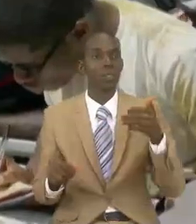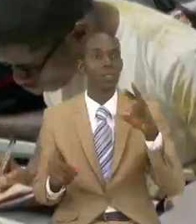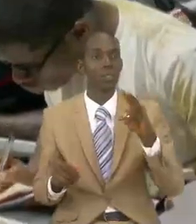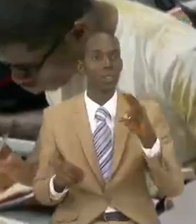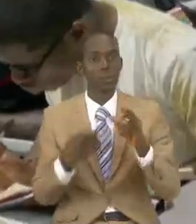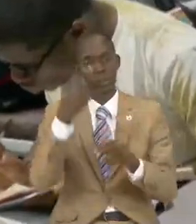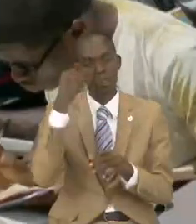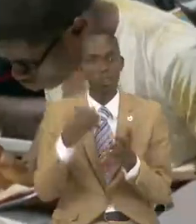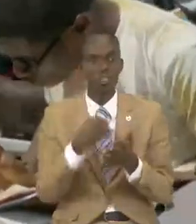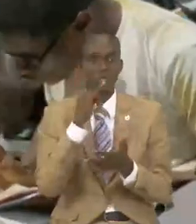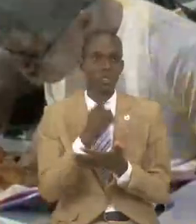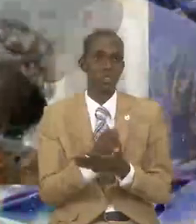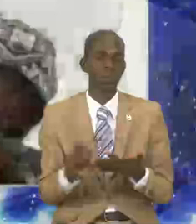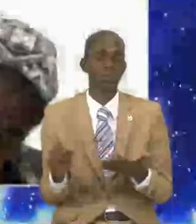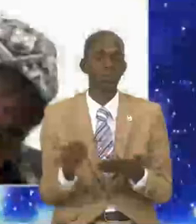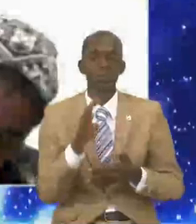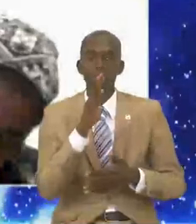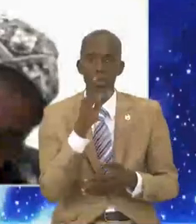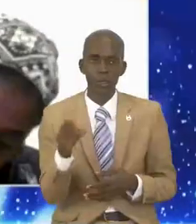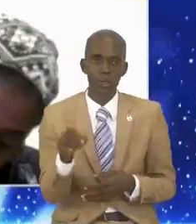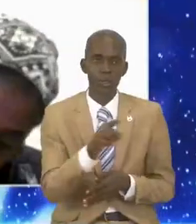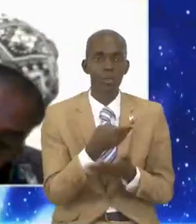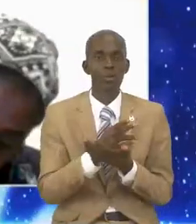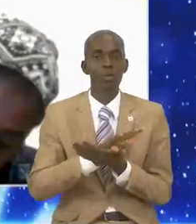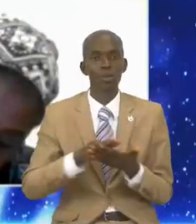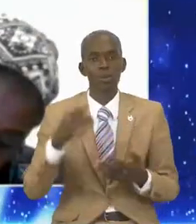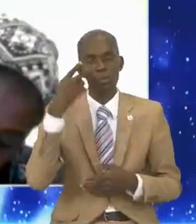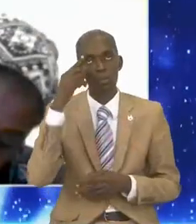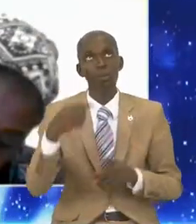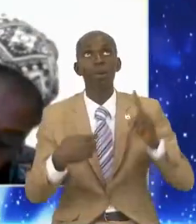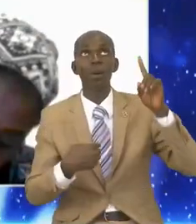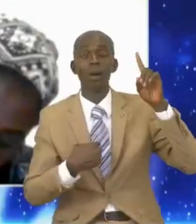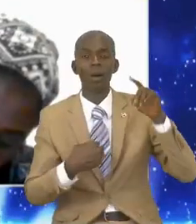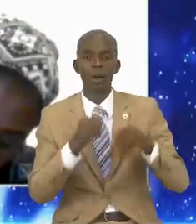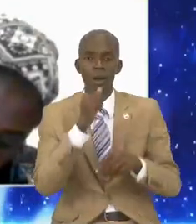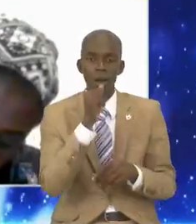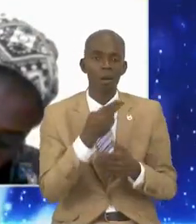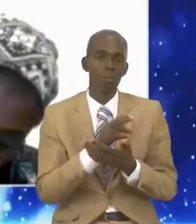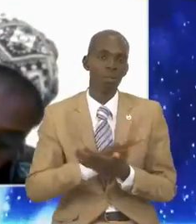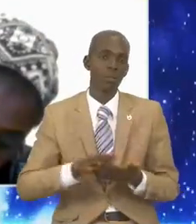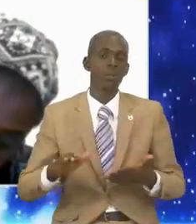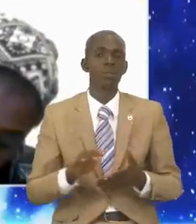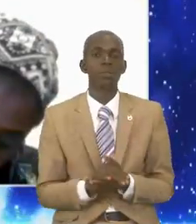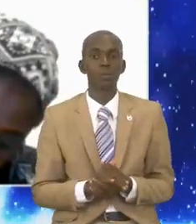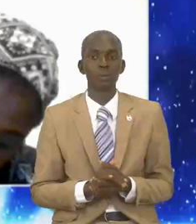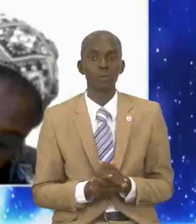16. Selon qu'il est écrit, soyez saints, car je suis saint.